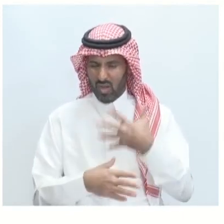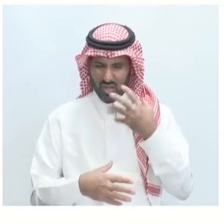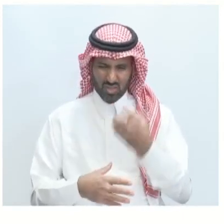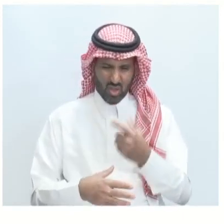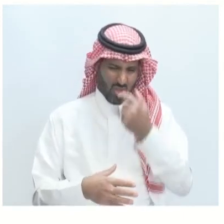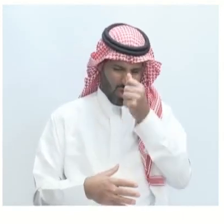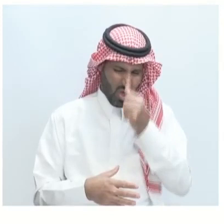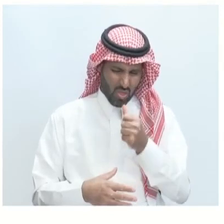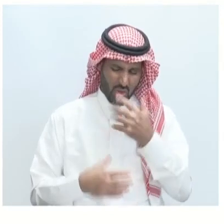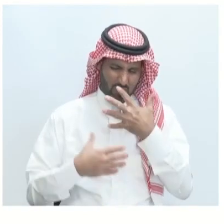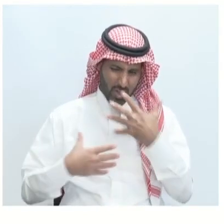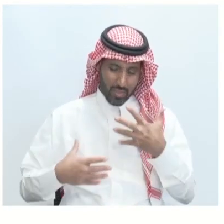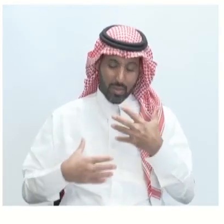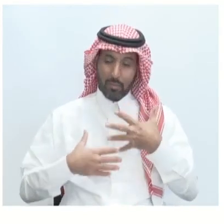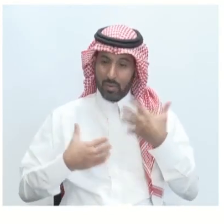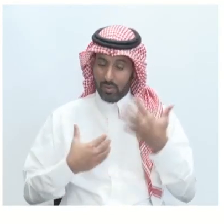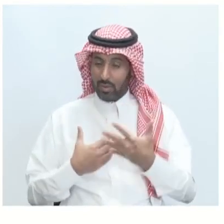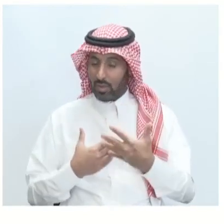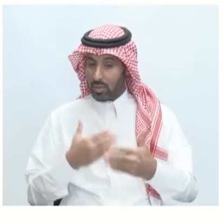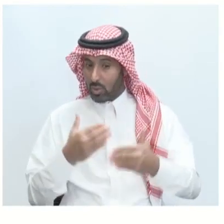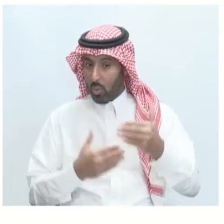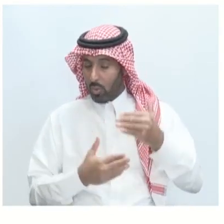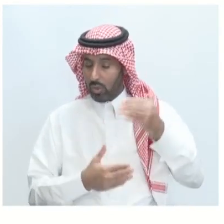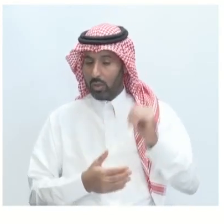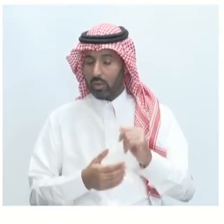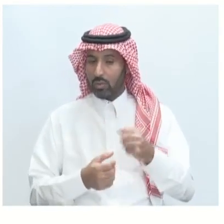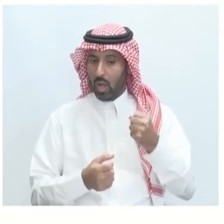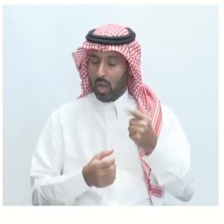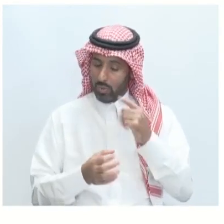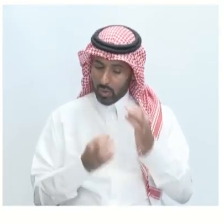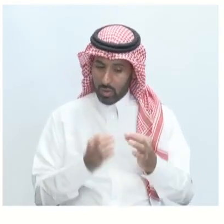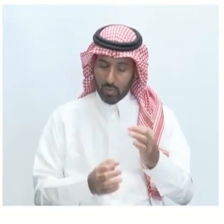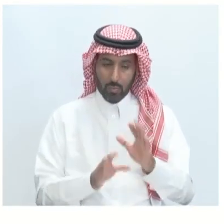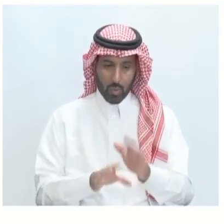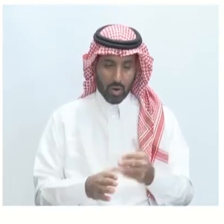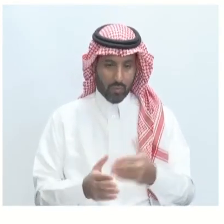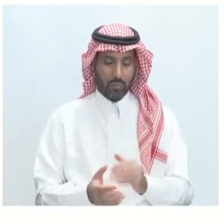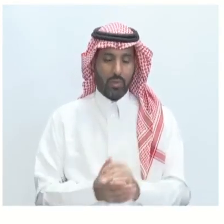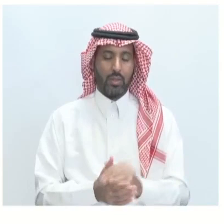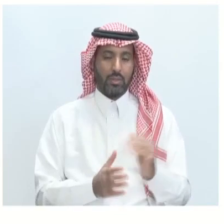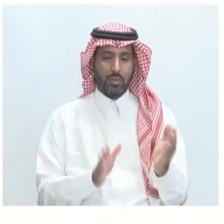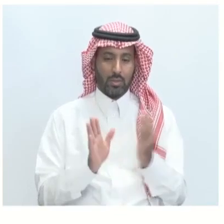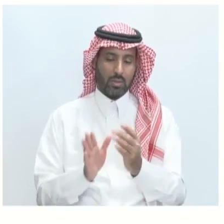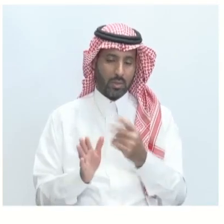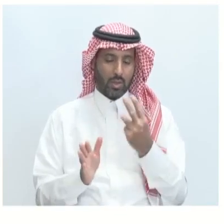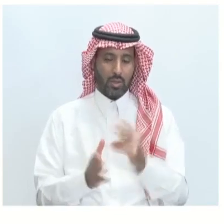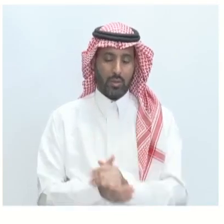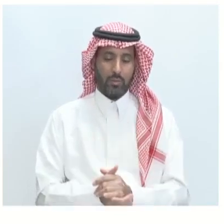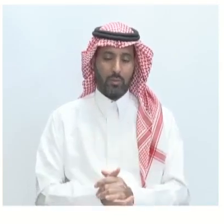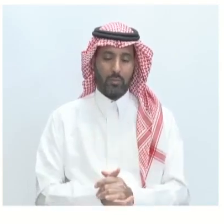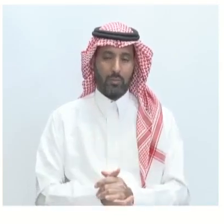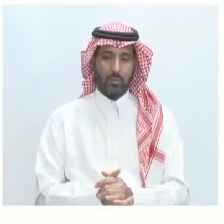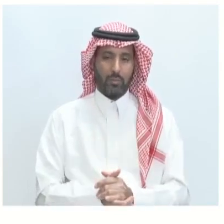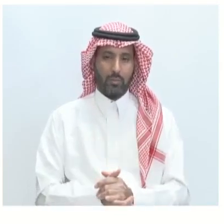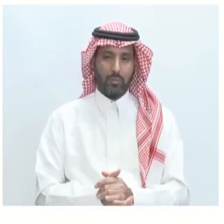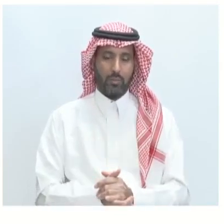وظائف الانفعالات وتطورها والتحكم بها الجزء الثاني ابنائي